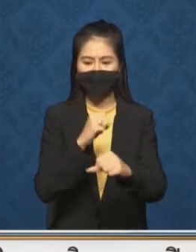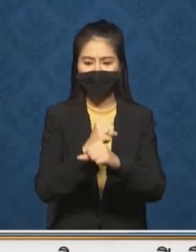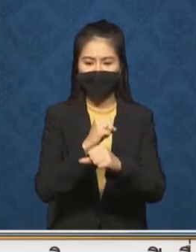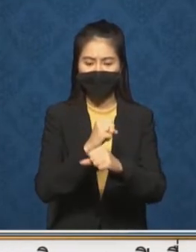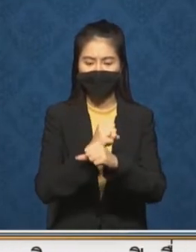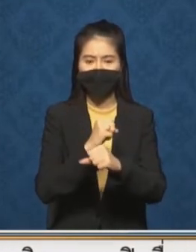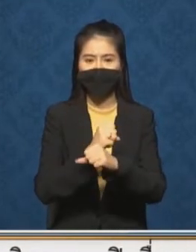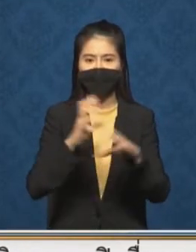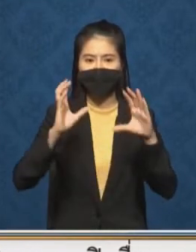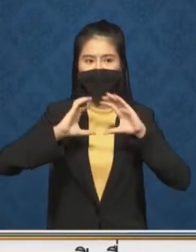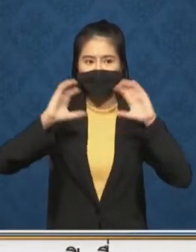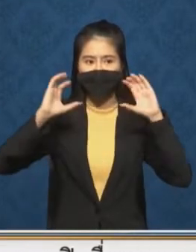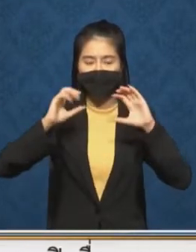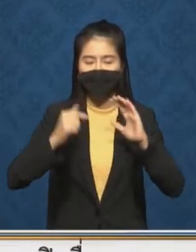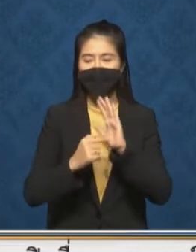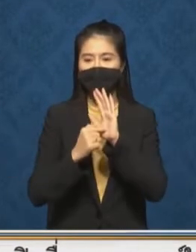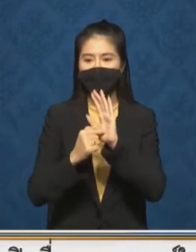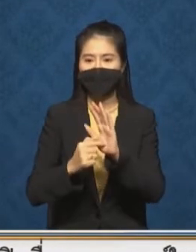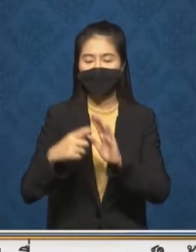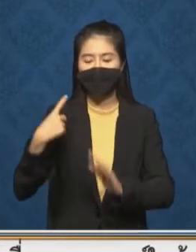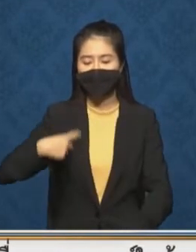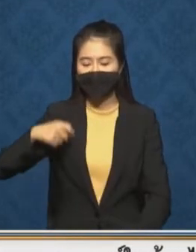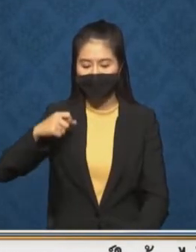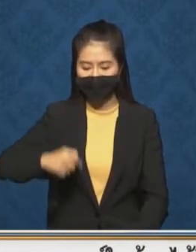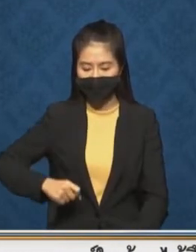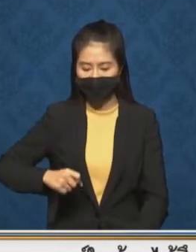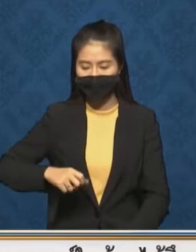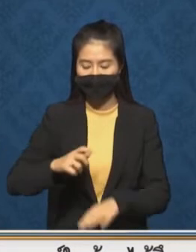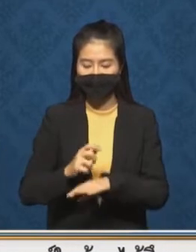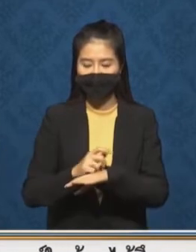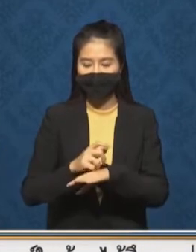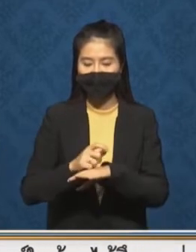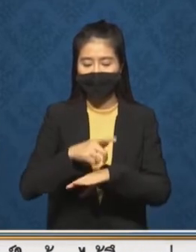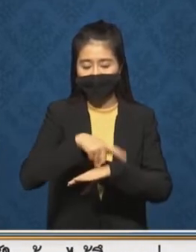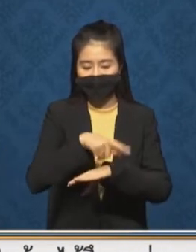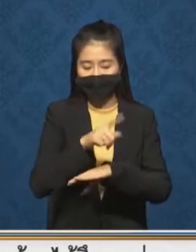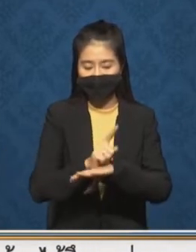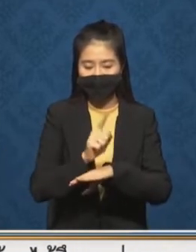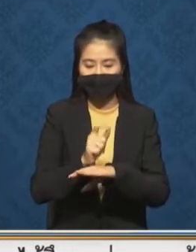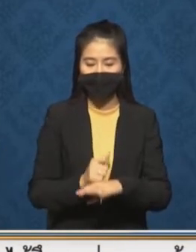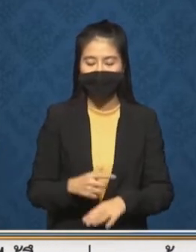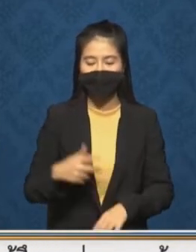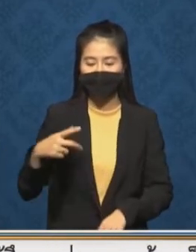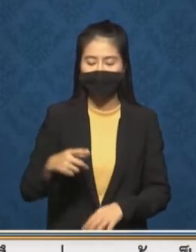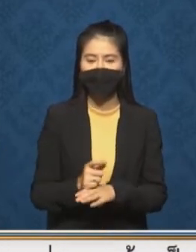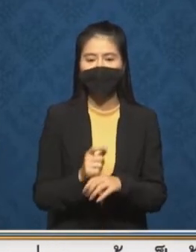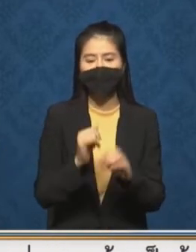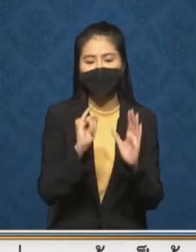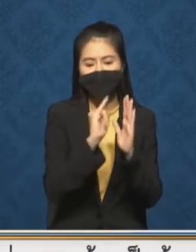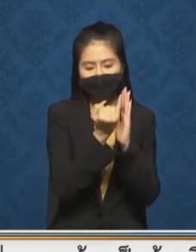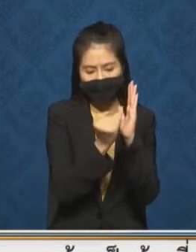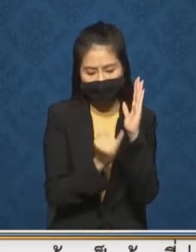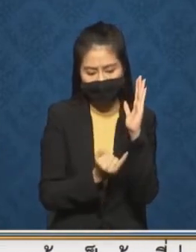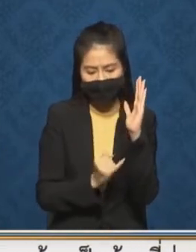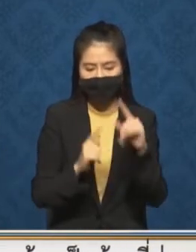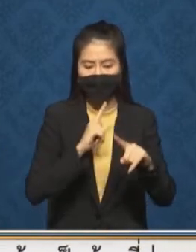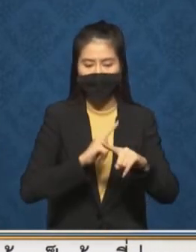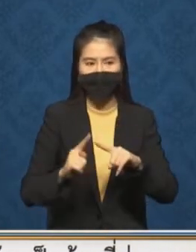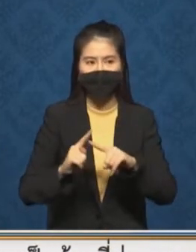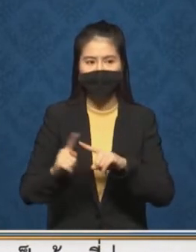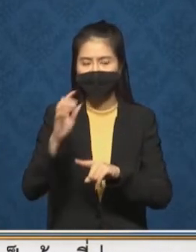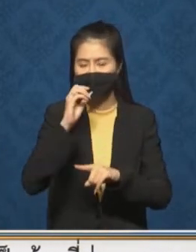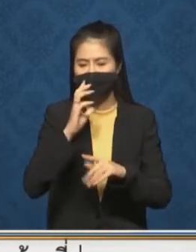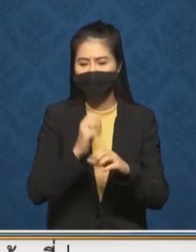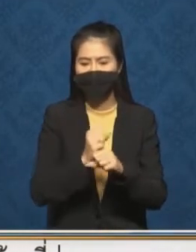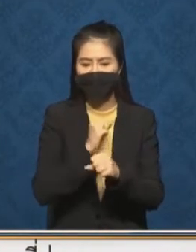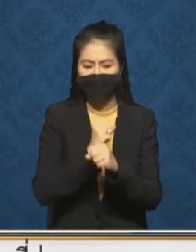ท่านทำเรื่องไปถึงประทานสารทีกาหรอสารแขวง หรอสารจัหวดทุกจัหวัดที่มีกรณีเช่นนี้บ